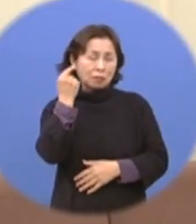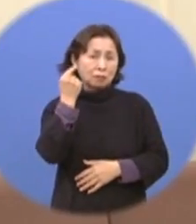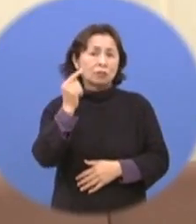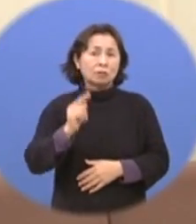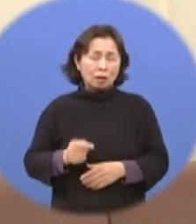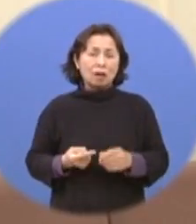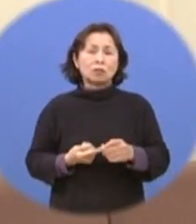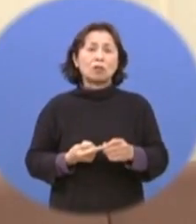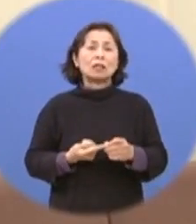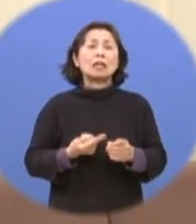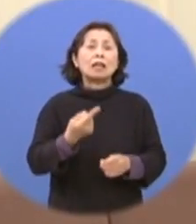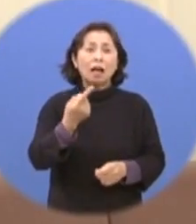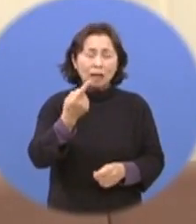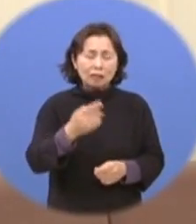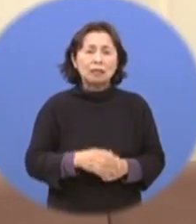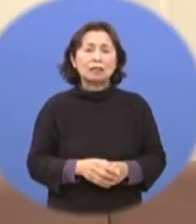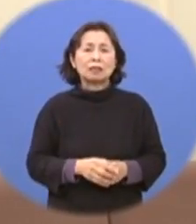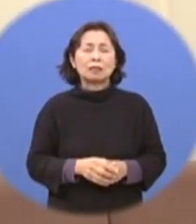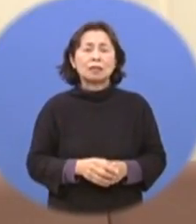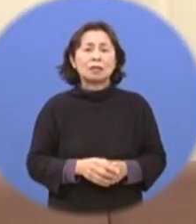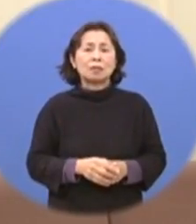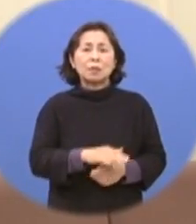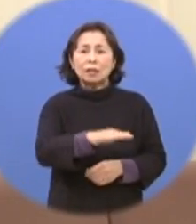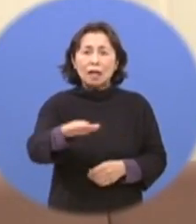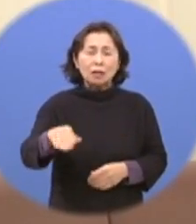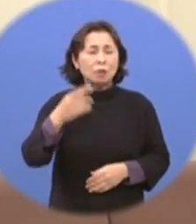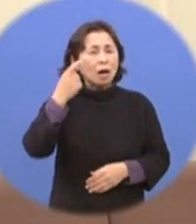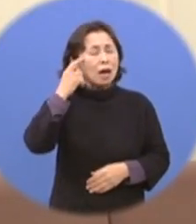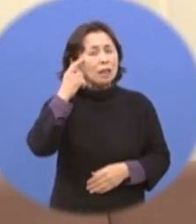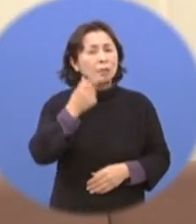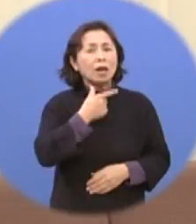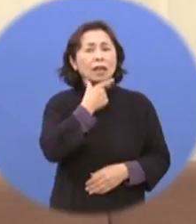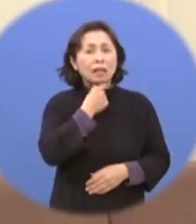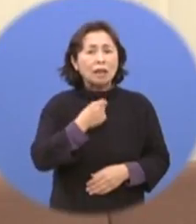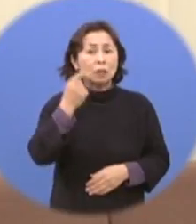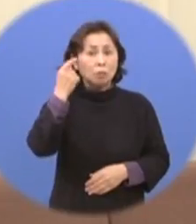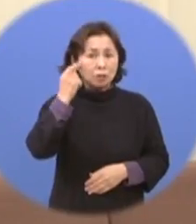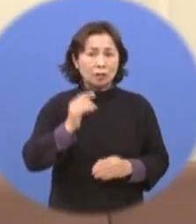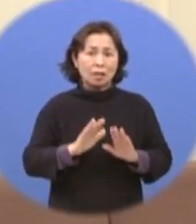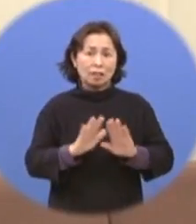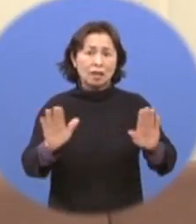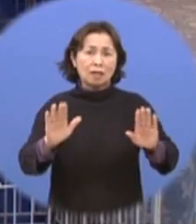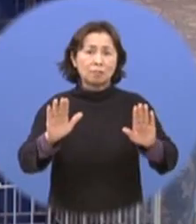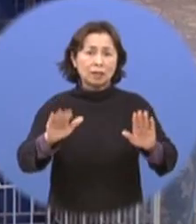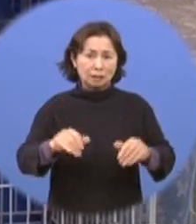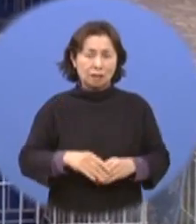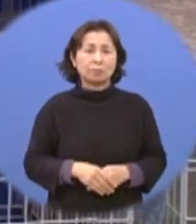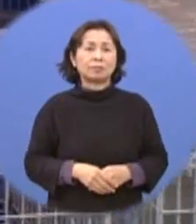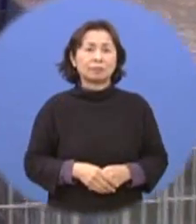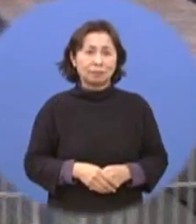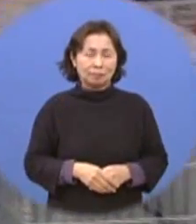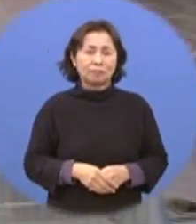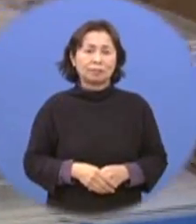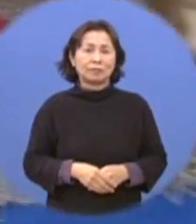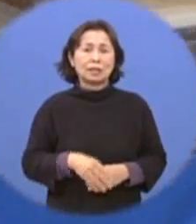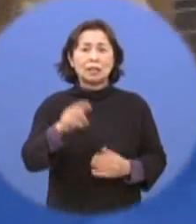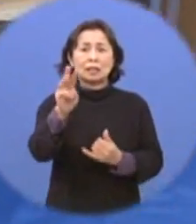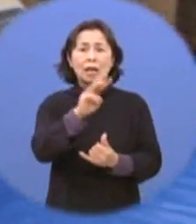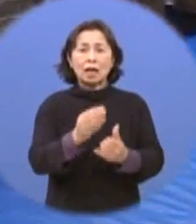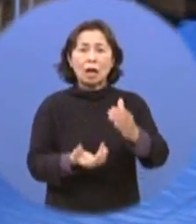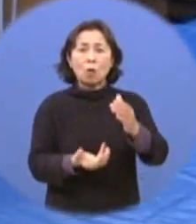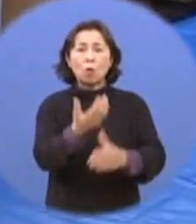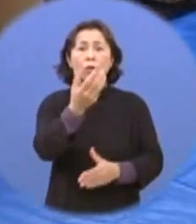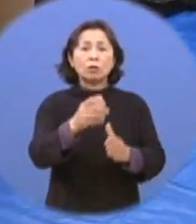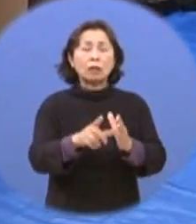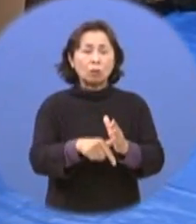きっかけにそういったことを考えてもらえるようにこのセミナーを開かせていただきました災害発生時において